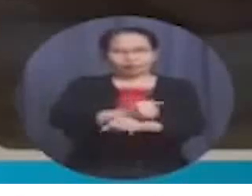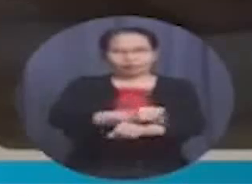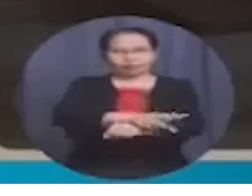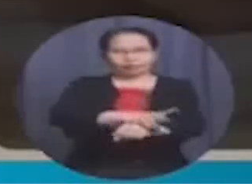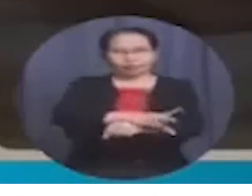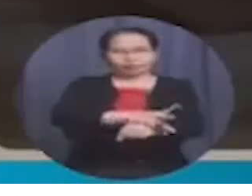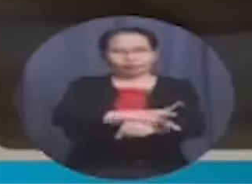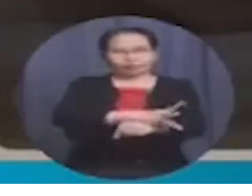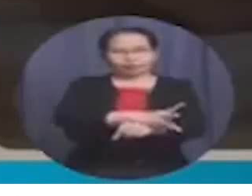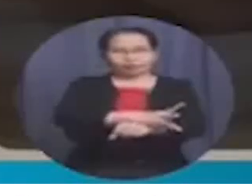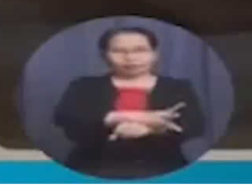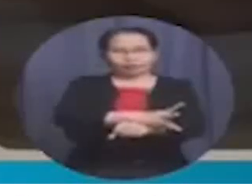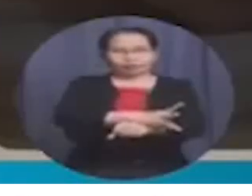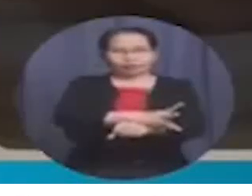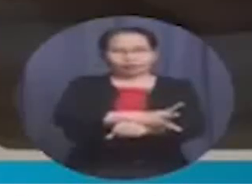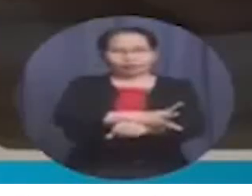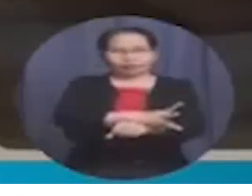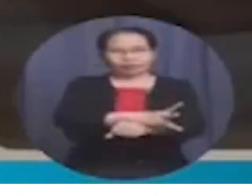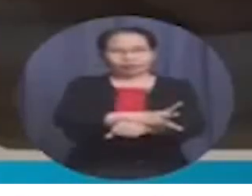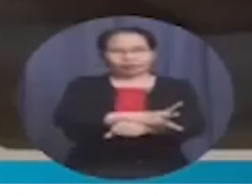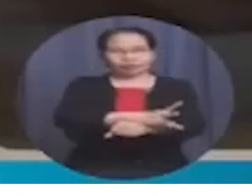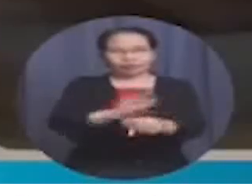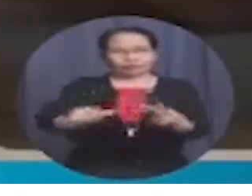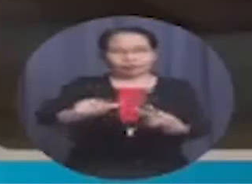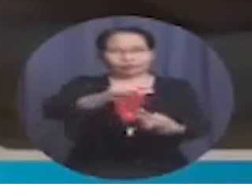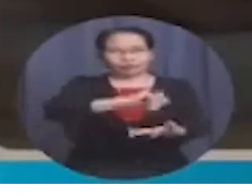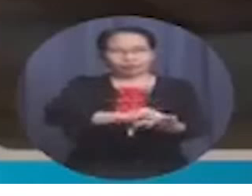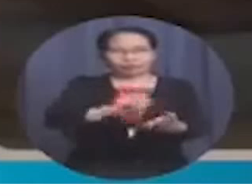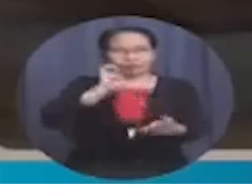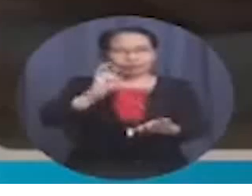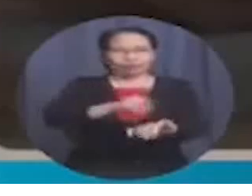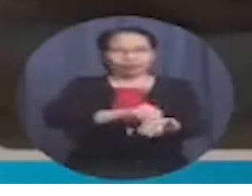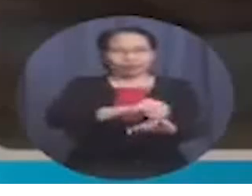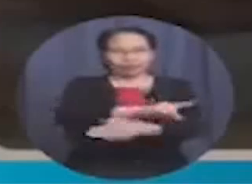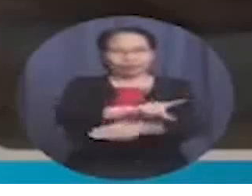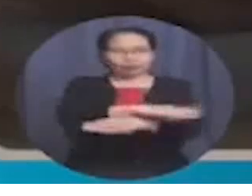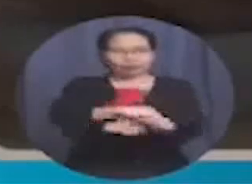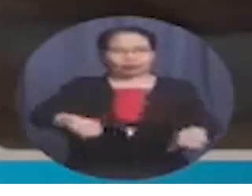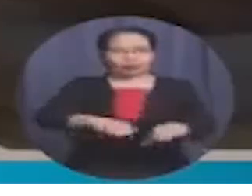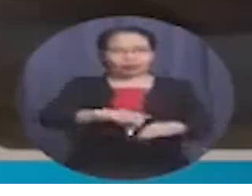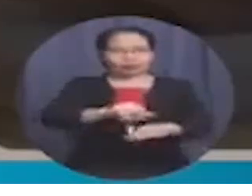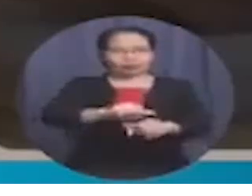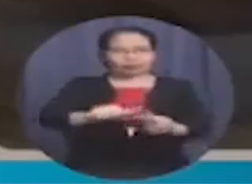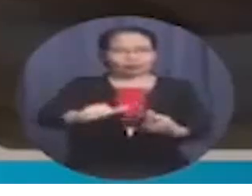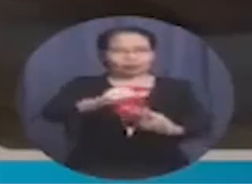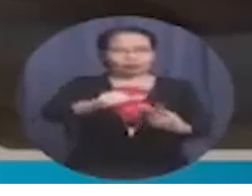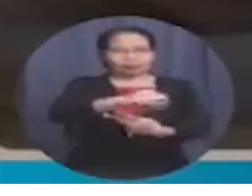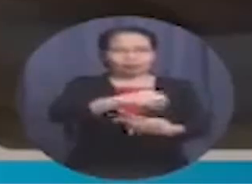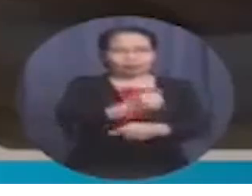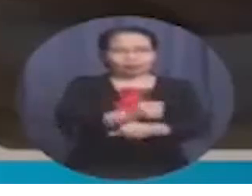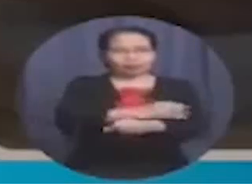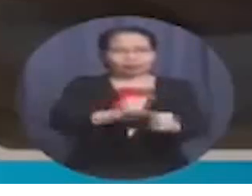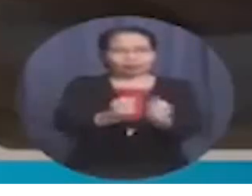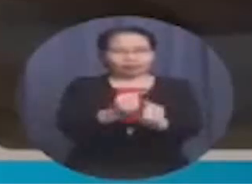kahoy. Yun mong pakikiapid yan, antindi mo? No? Bato at